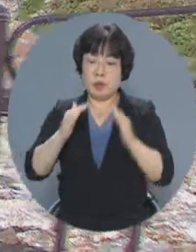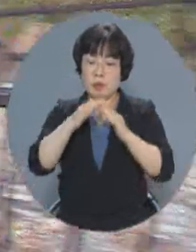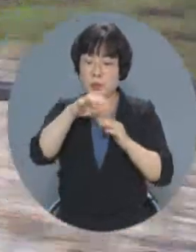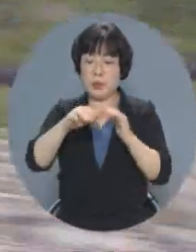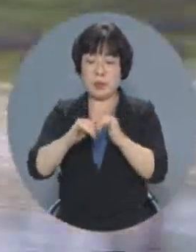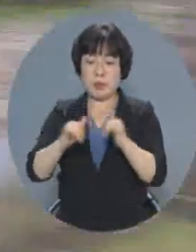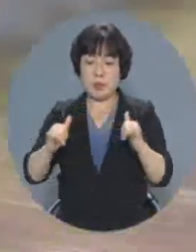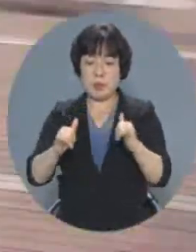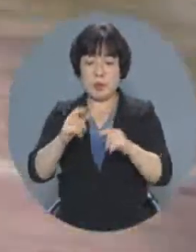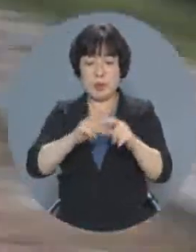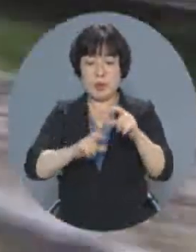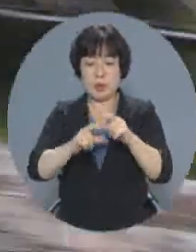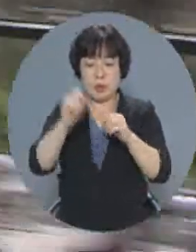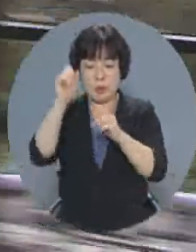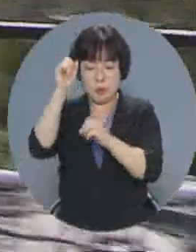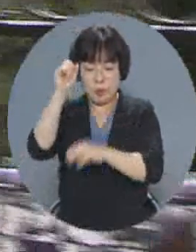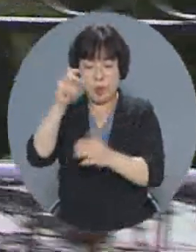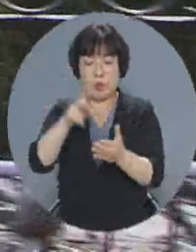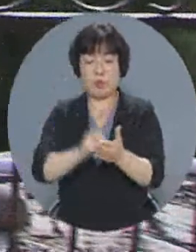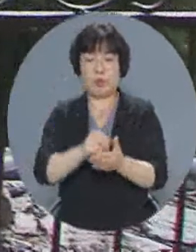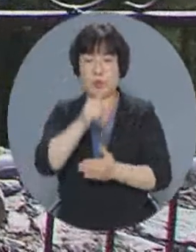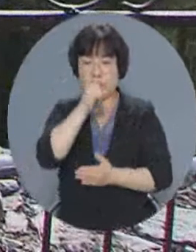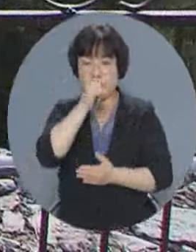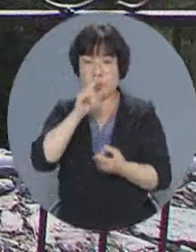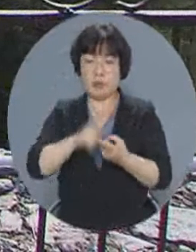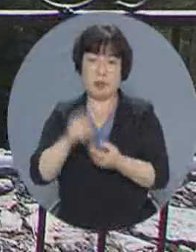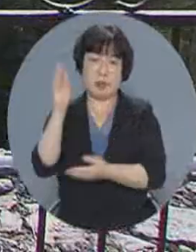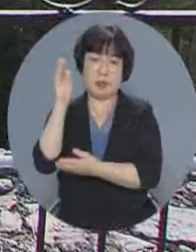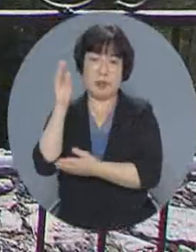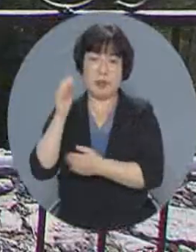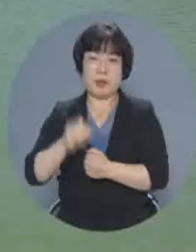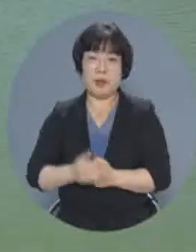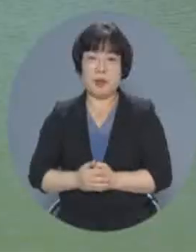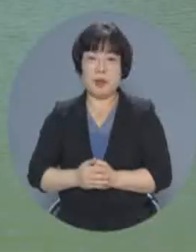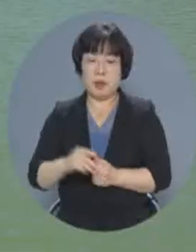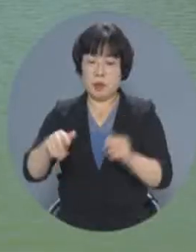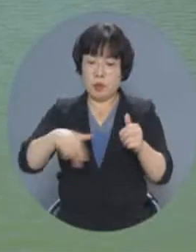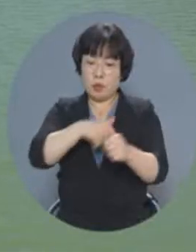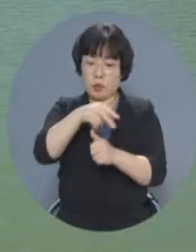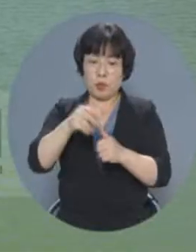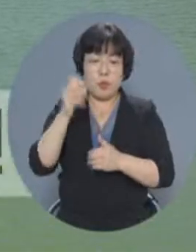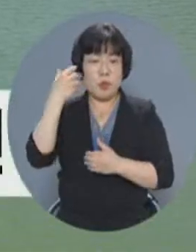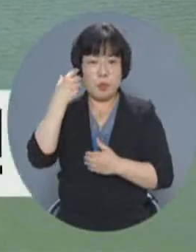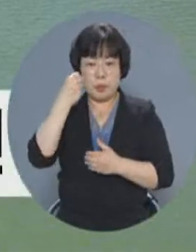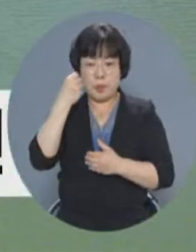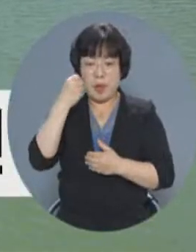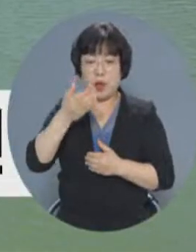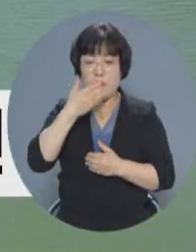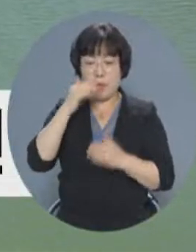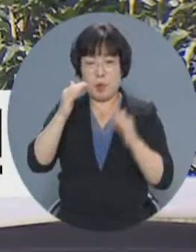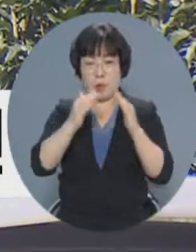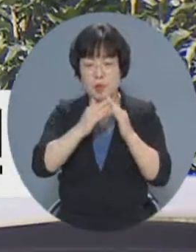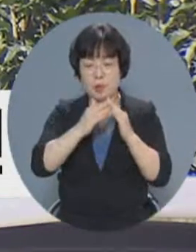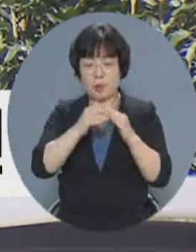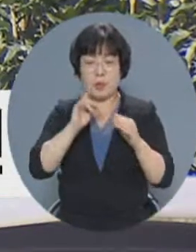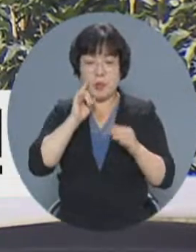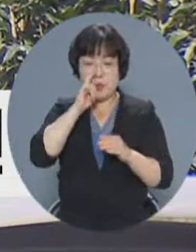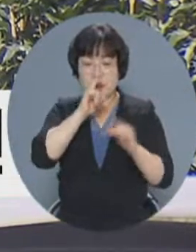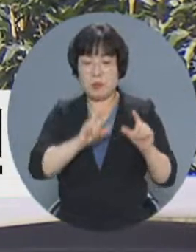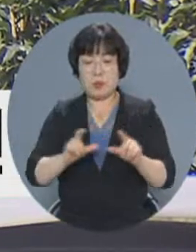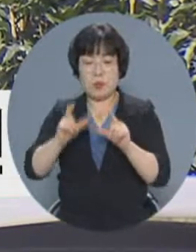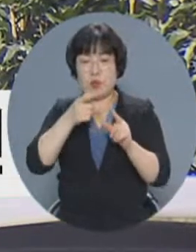주민들은 보다 더 근본적인 문제가 있음을 지적합니다. 주변 숙박시설과 음식업소 등지에서 위입되는